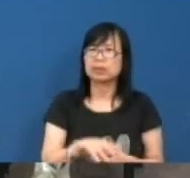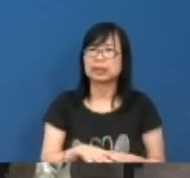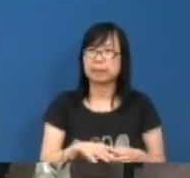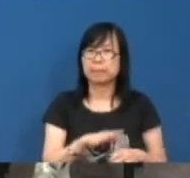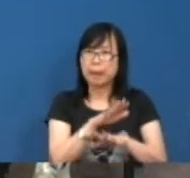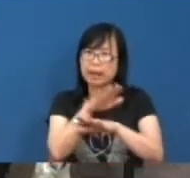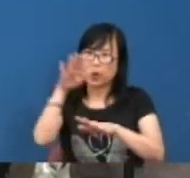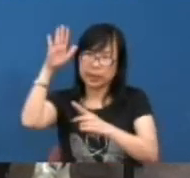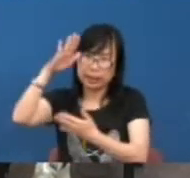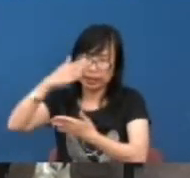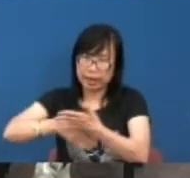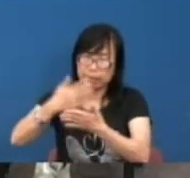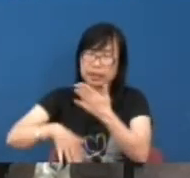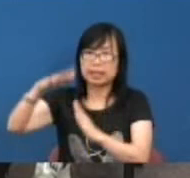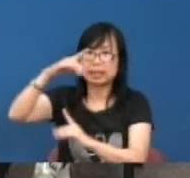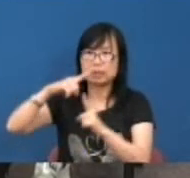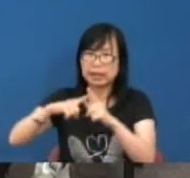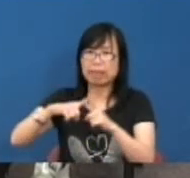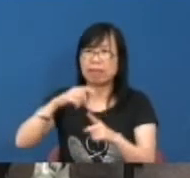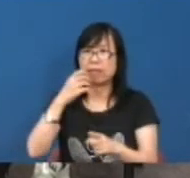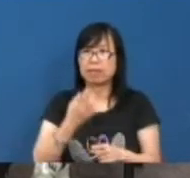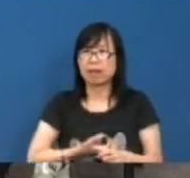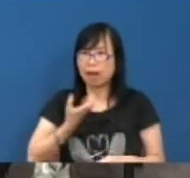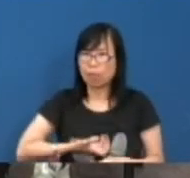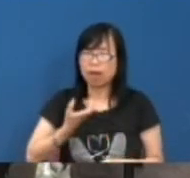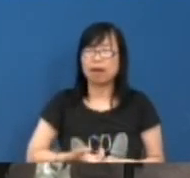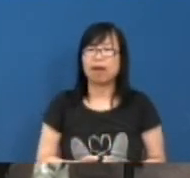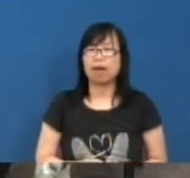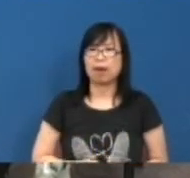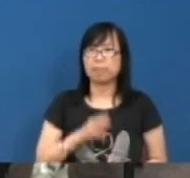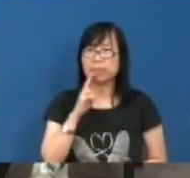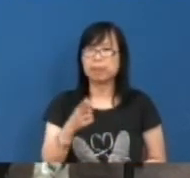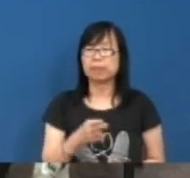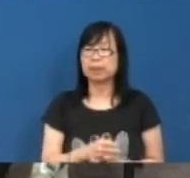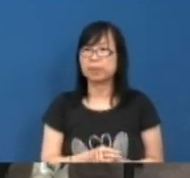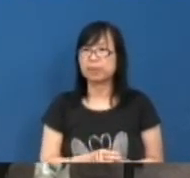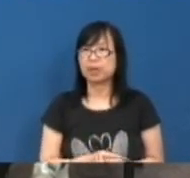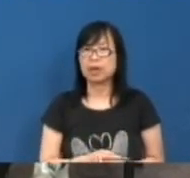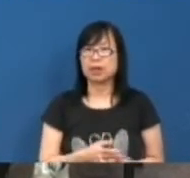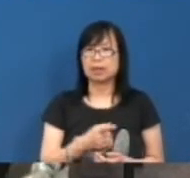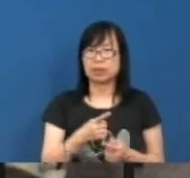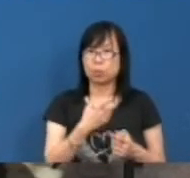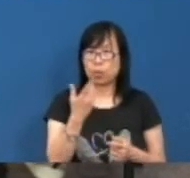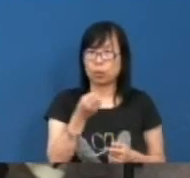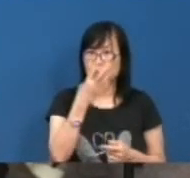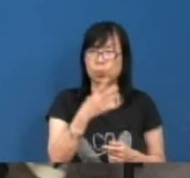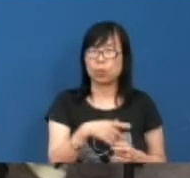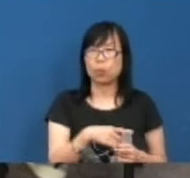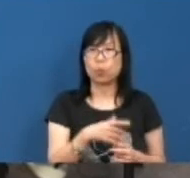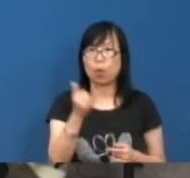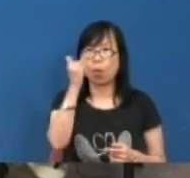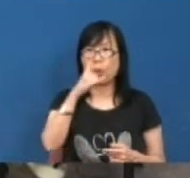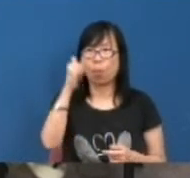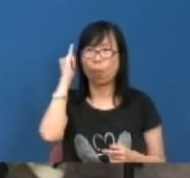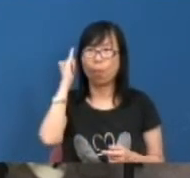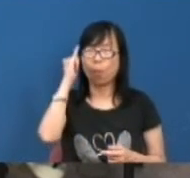喎。你即係。你有咁嘅方向咧，令到即係多啲人，大概而家係佔咗 全港600万人